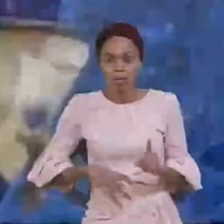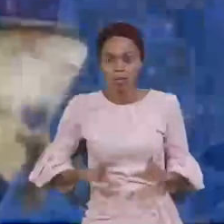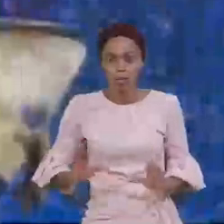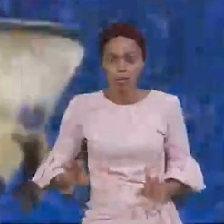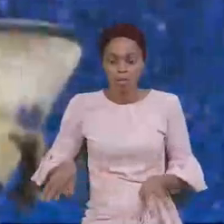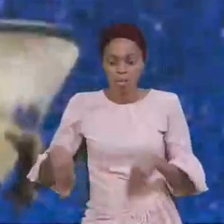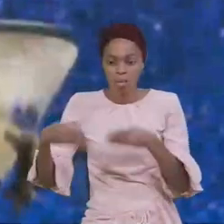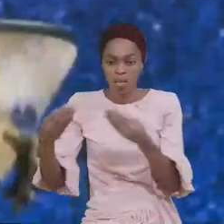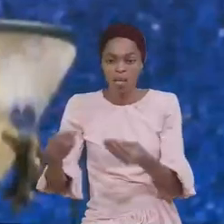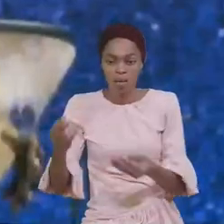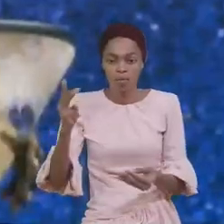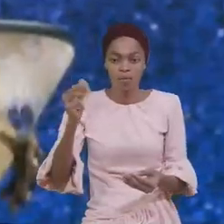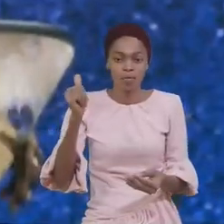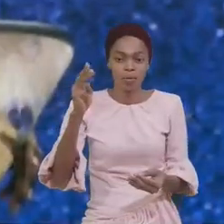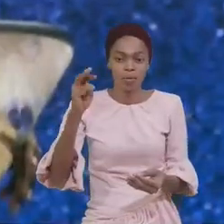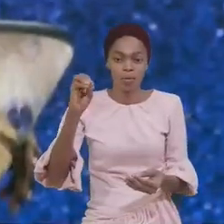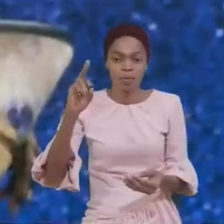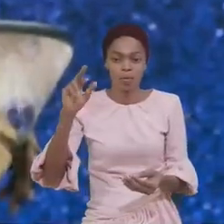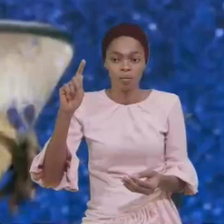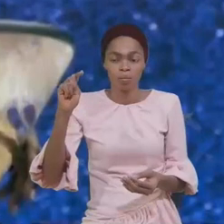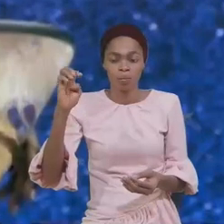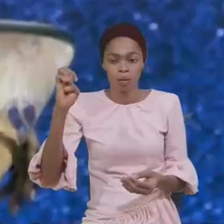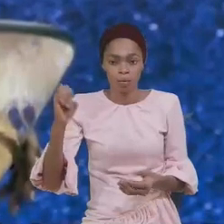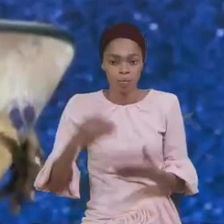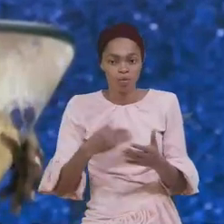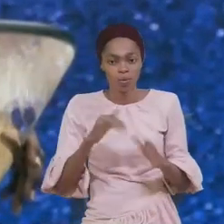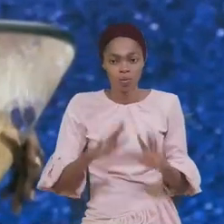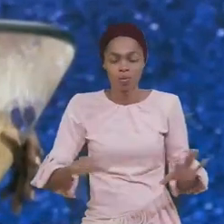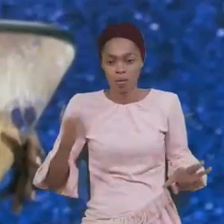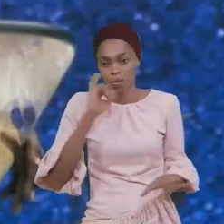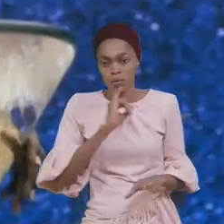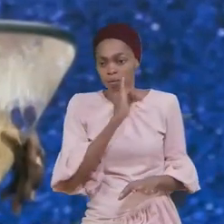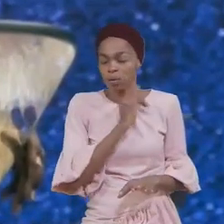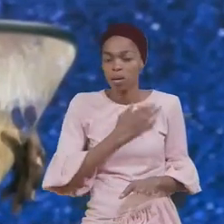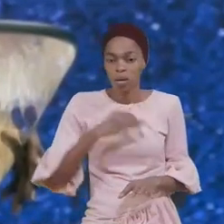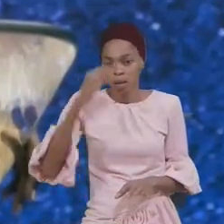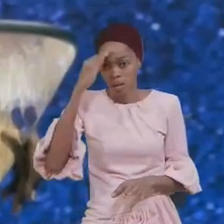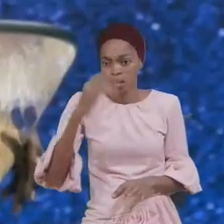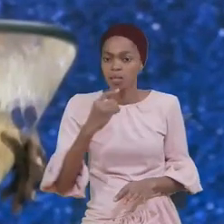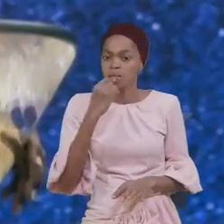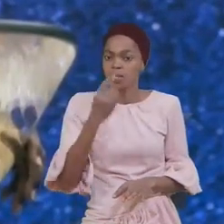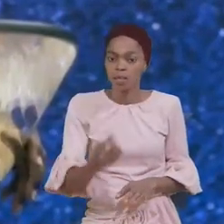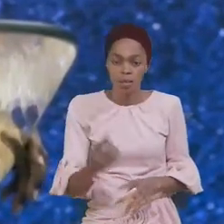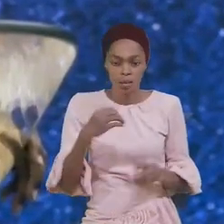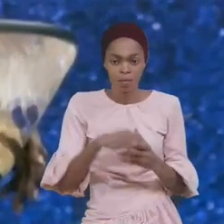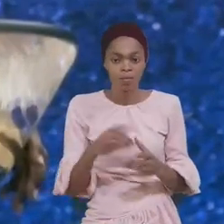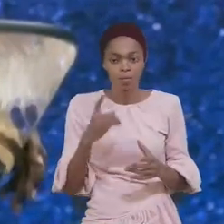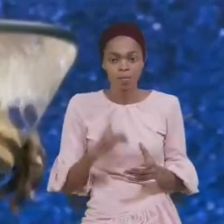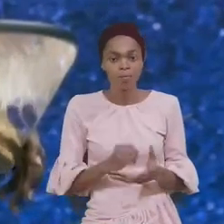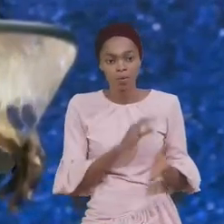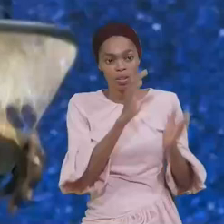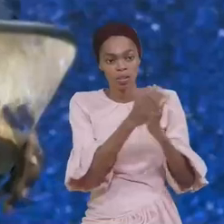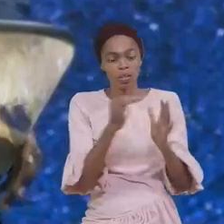les Amoréens aux enfants d'Israël, et il dit en présence d'Israël, «